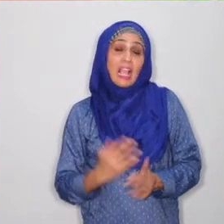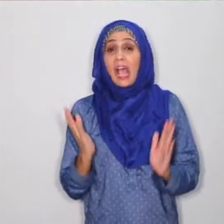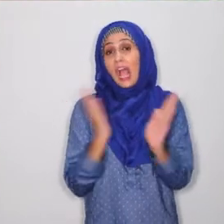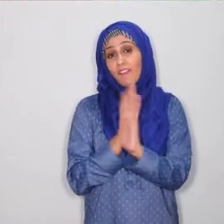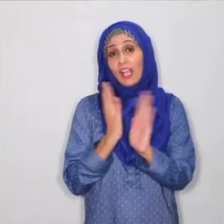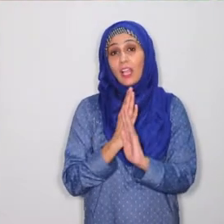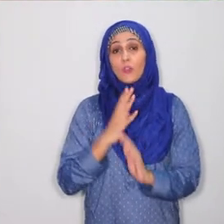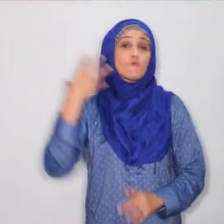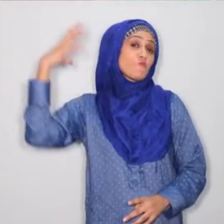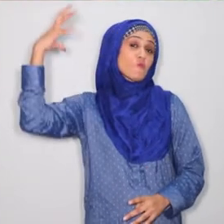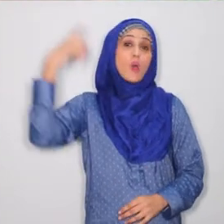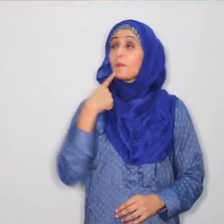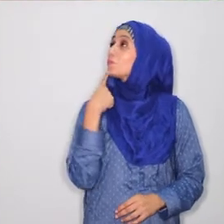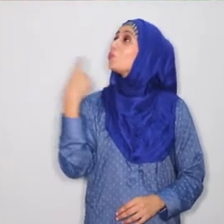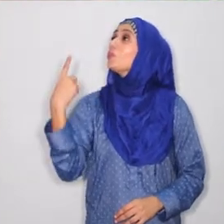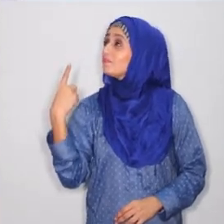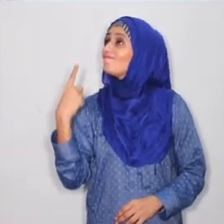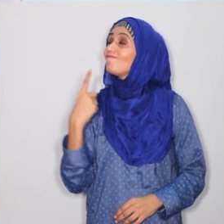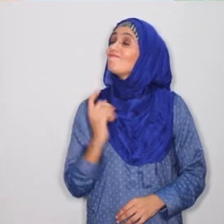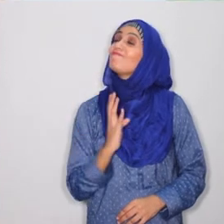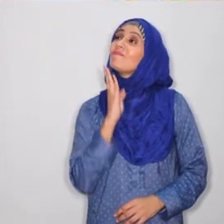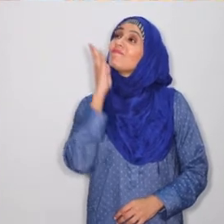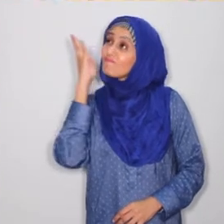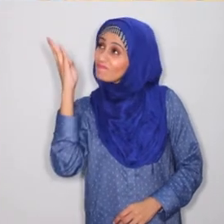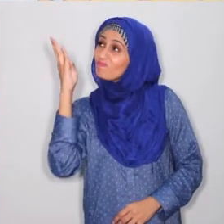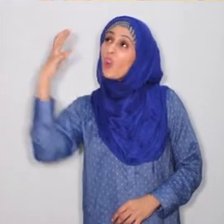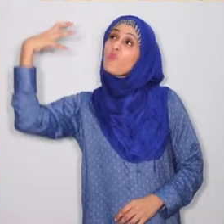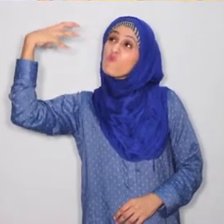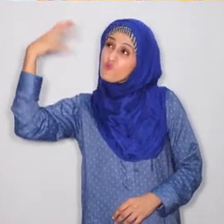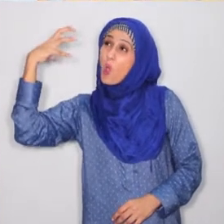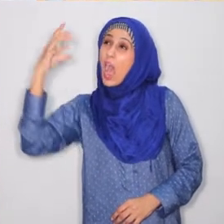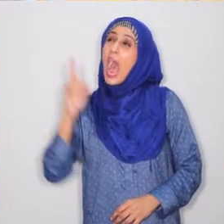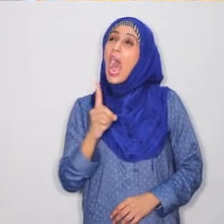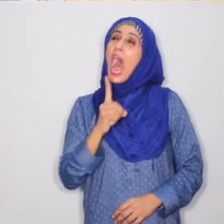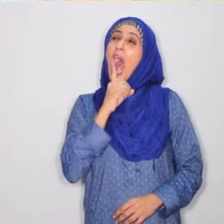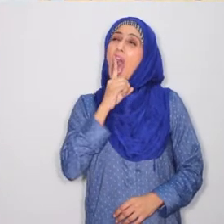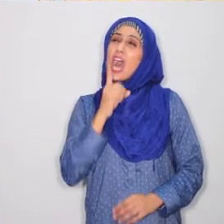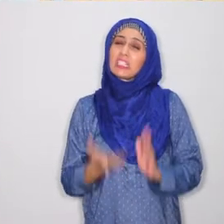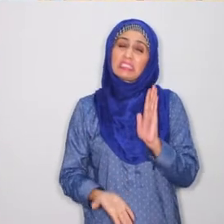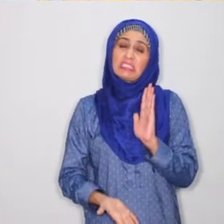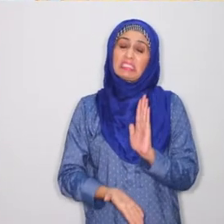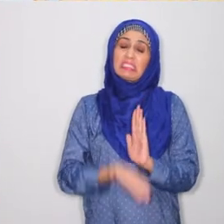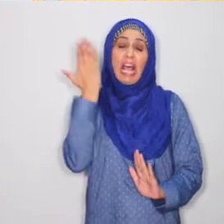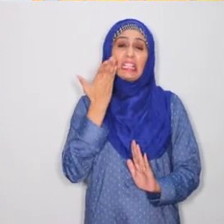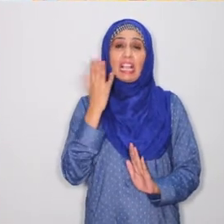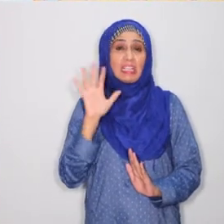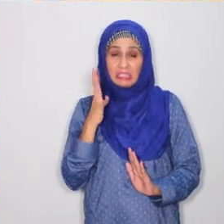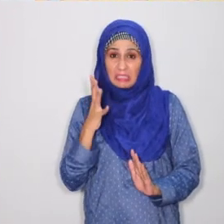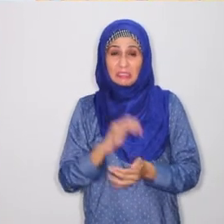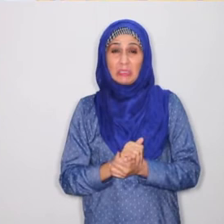सूरत से कहा कि अगर तुम इतने घर ना होते